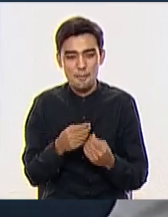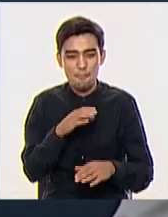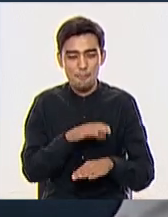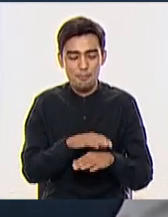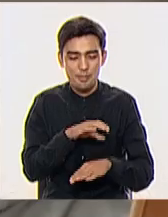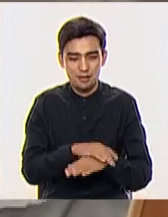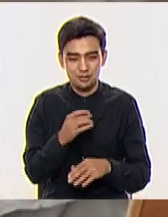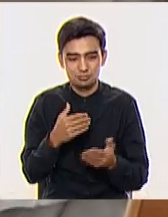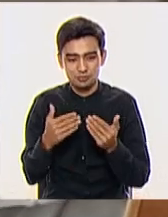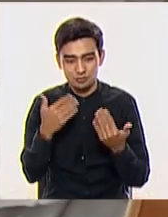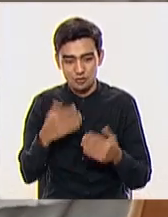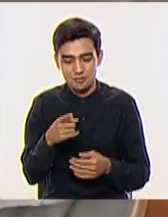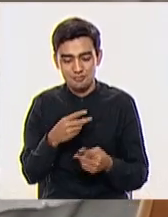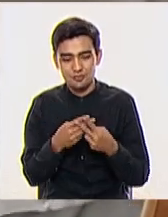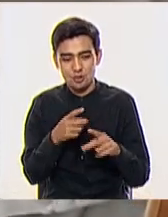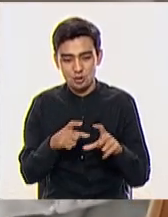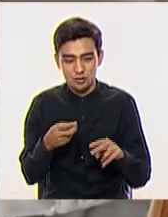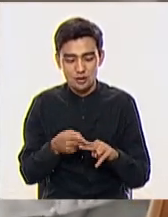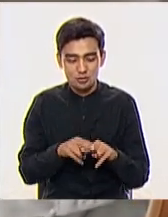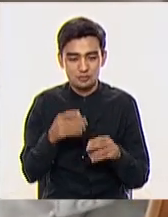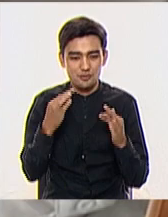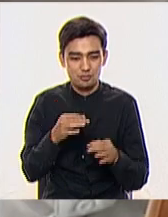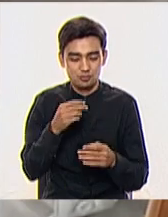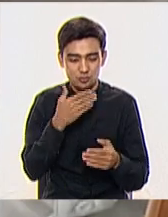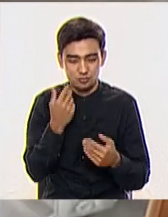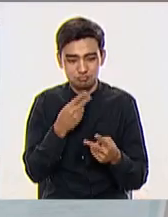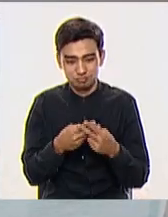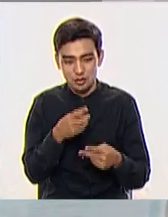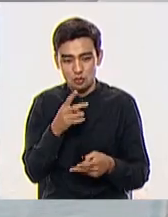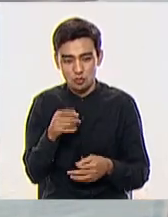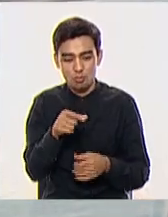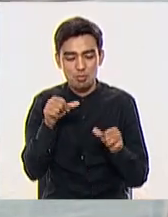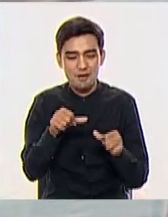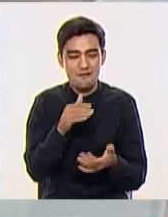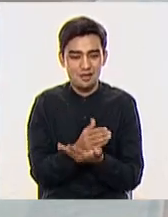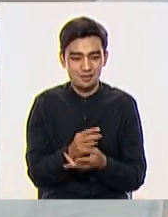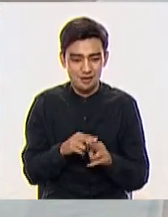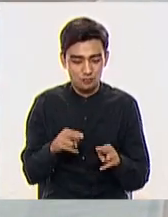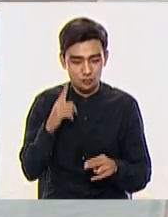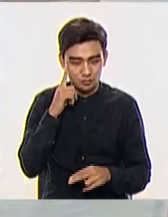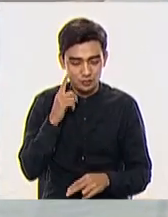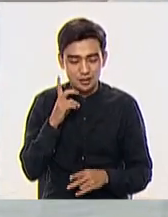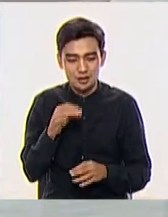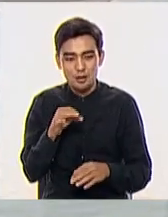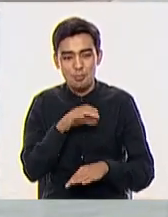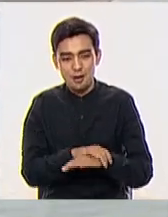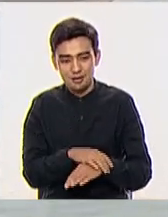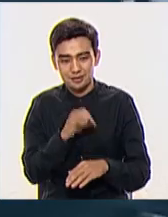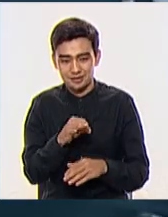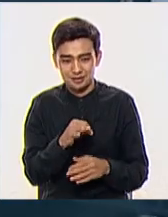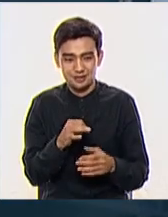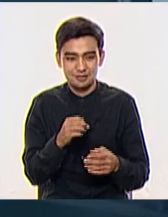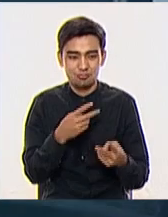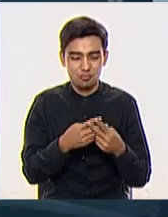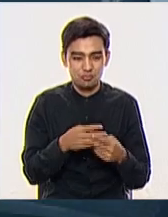консультации заключенные лишены свободы но у них также есть право считают в duis банк и колония заключили